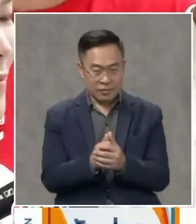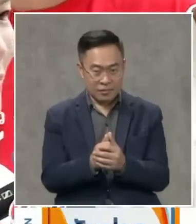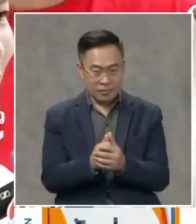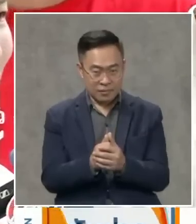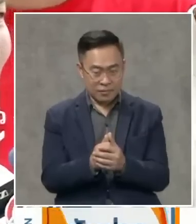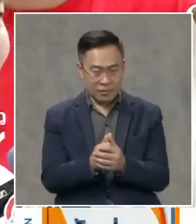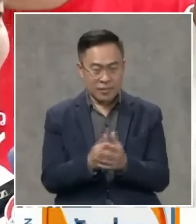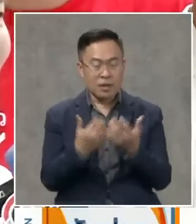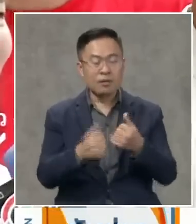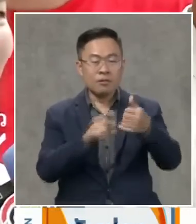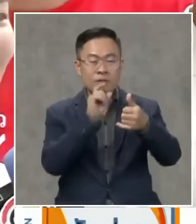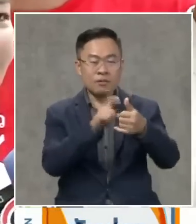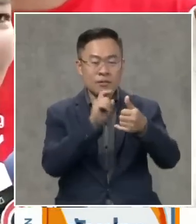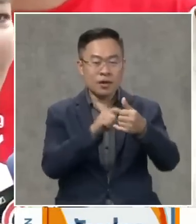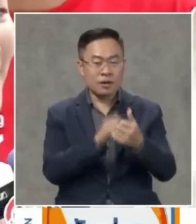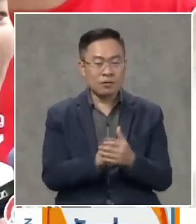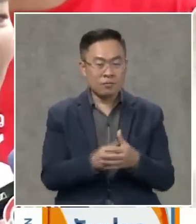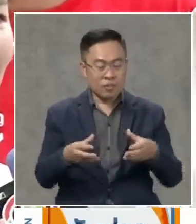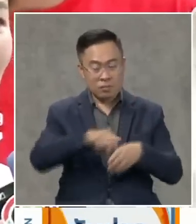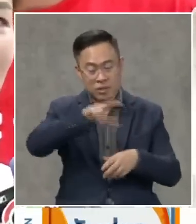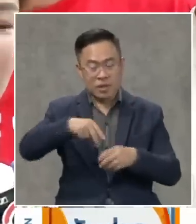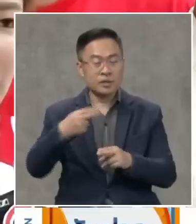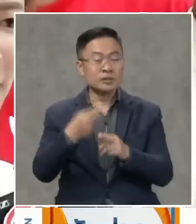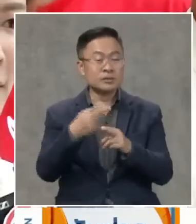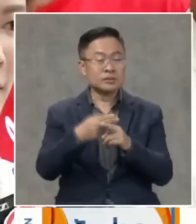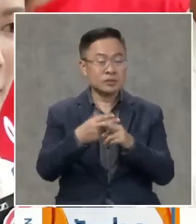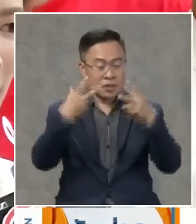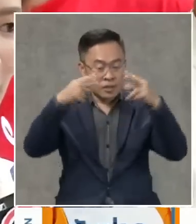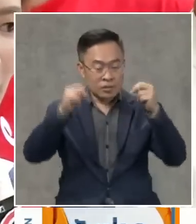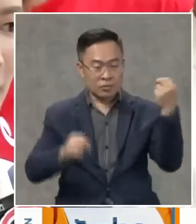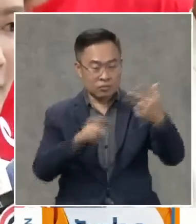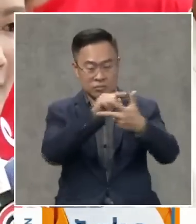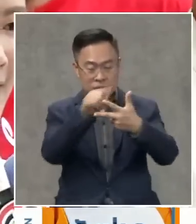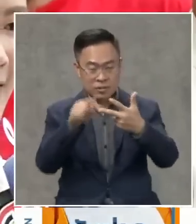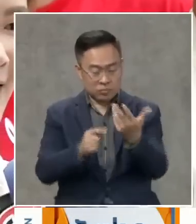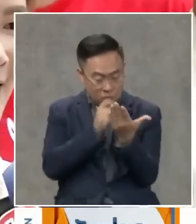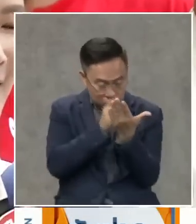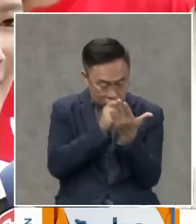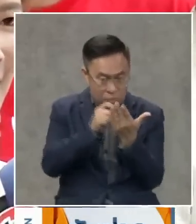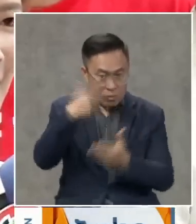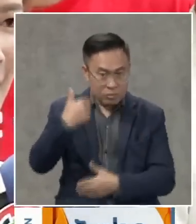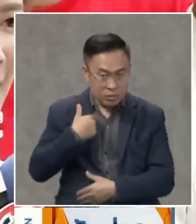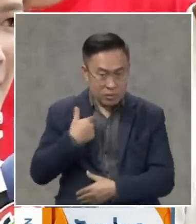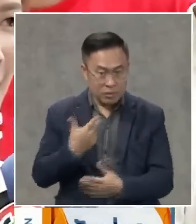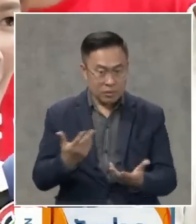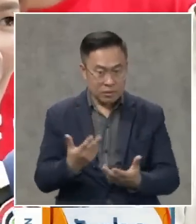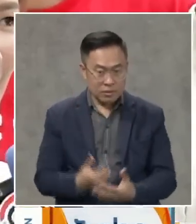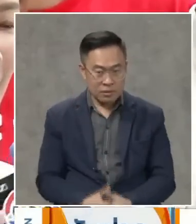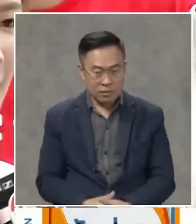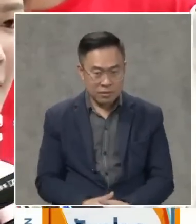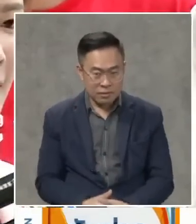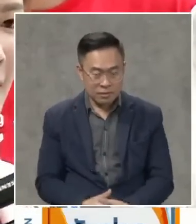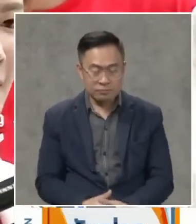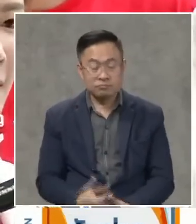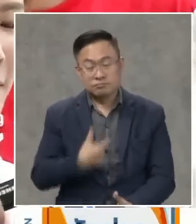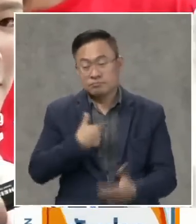าถือ ฤกษ์ใช่ม ั้ยอืมก็ไทยอาจจะถือฤกษ์นิดนึง อันนี้แล้วแต่เลยค่ะถ้าคนไหนสามารถดูฤกษ์อะไรอินโอเ